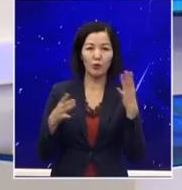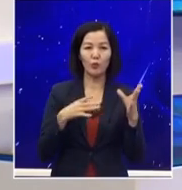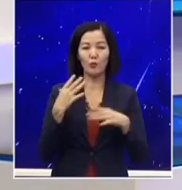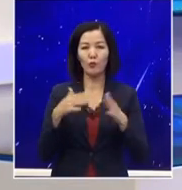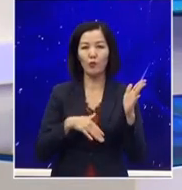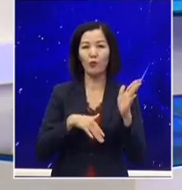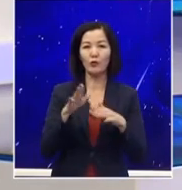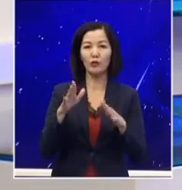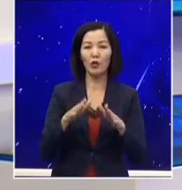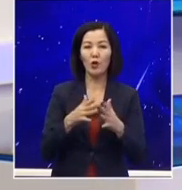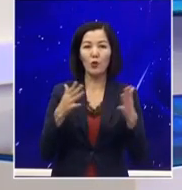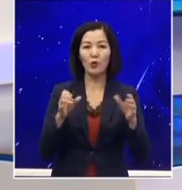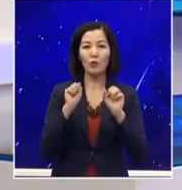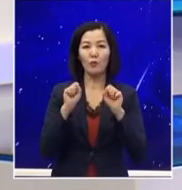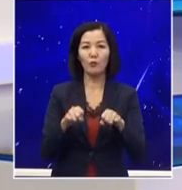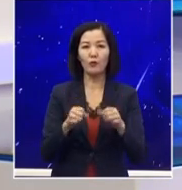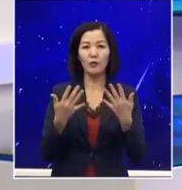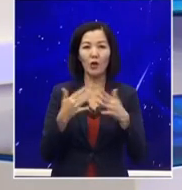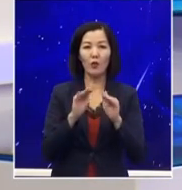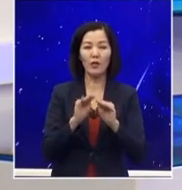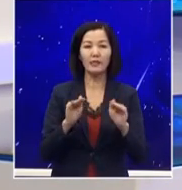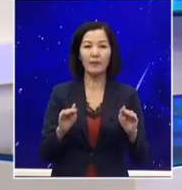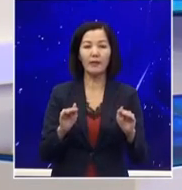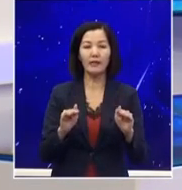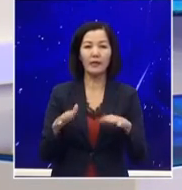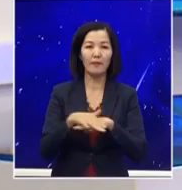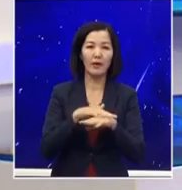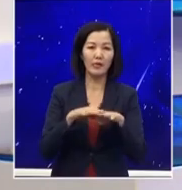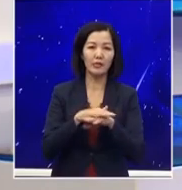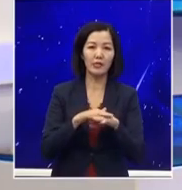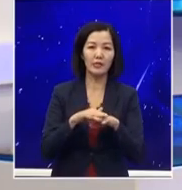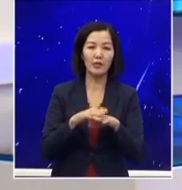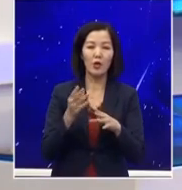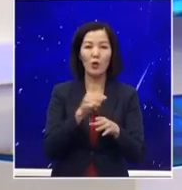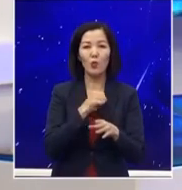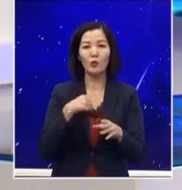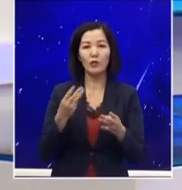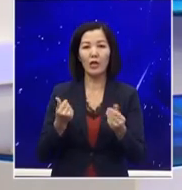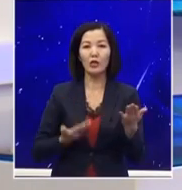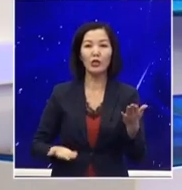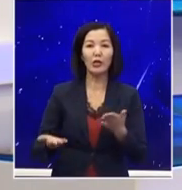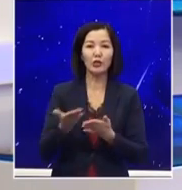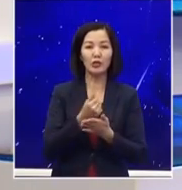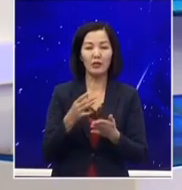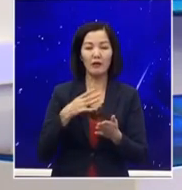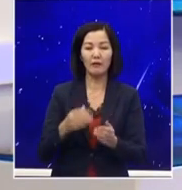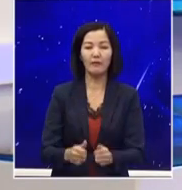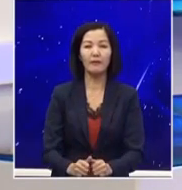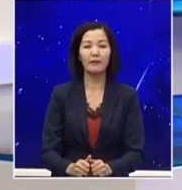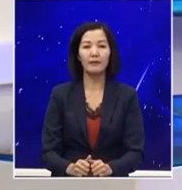өсуіне мол мүмкіндік туғызатын аталмыш нысанды ауыл азаматтары өз қаржысына салған. Тақырыпты тілшіміз